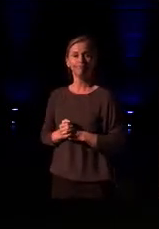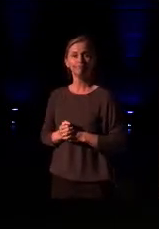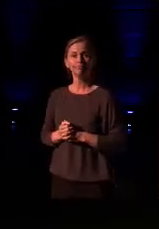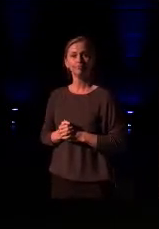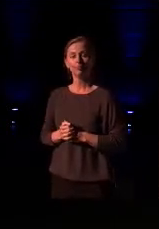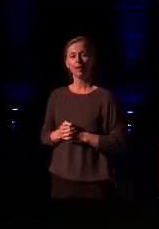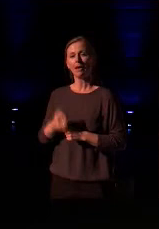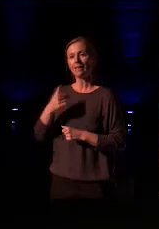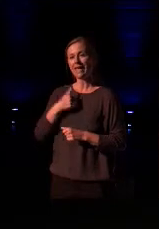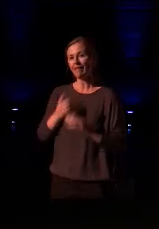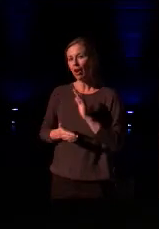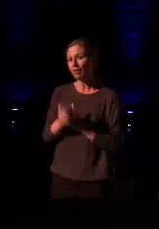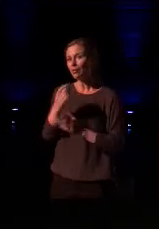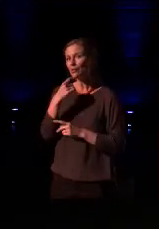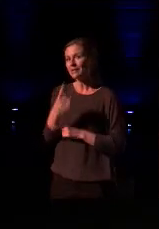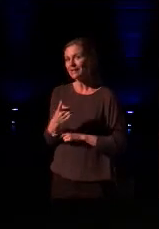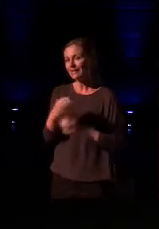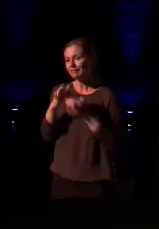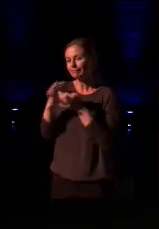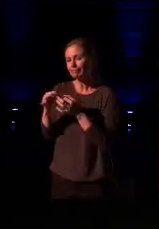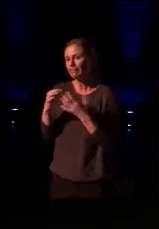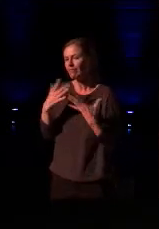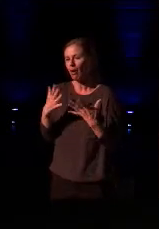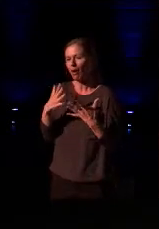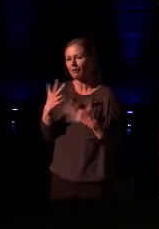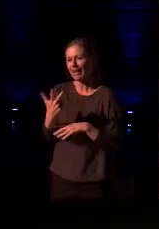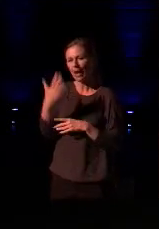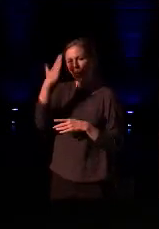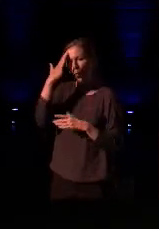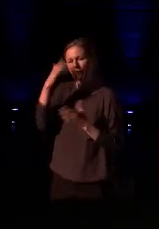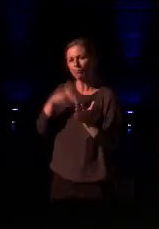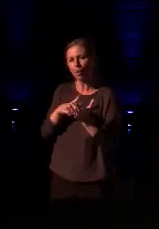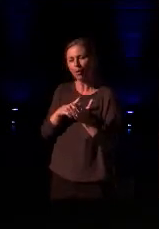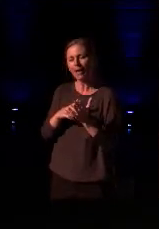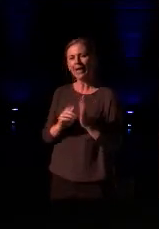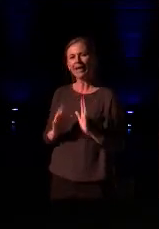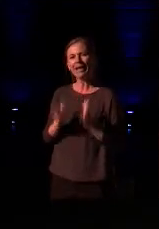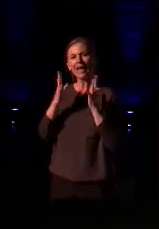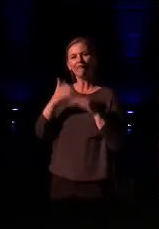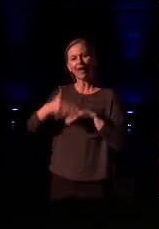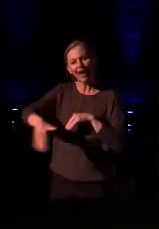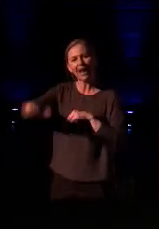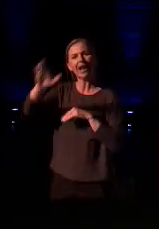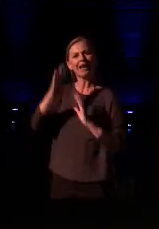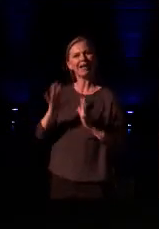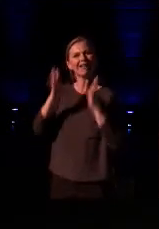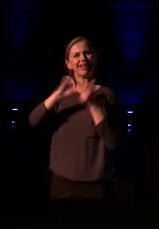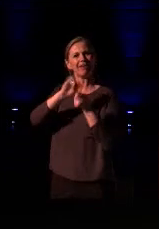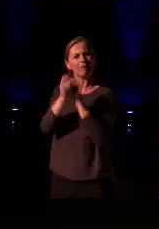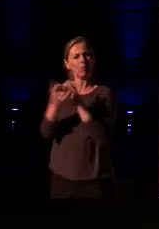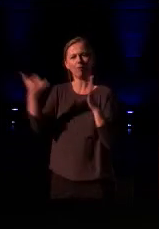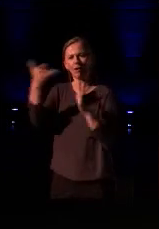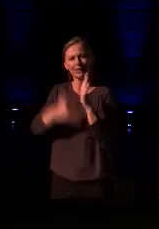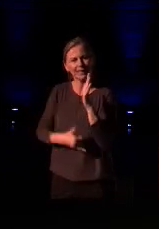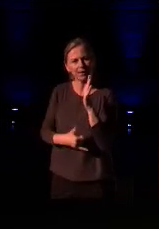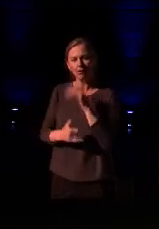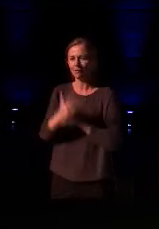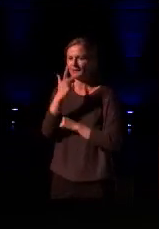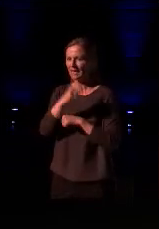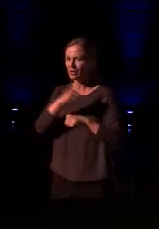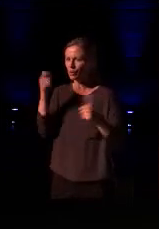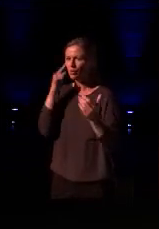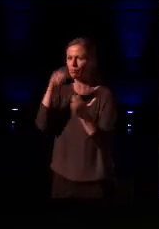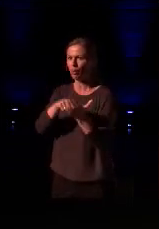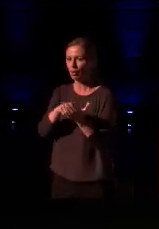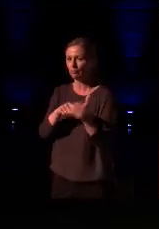Jeg skal bare avslutte med å si noen ting om hva de tre hovedmålene i Leve hele livet-reformen. Det tre store viktige mål. Det